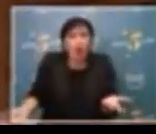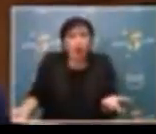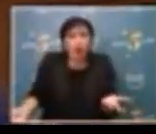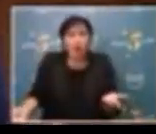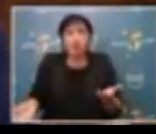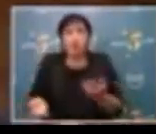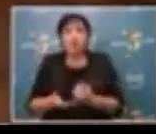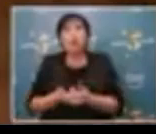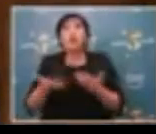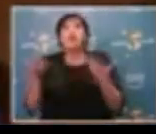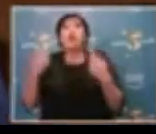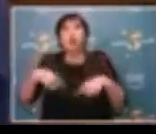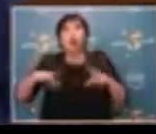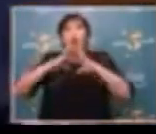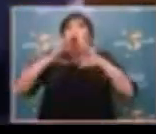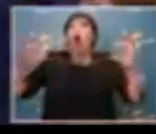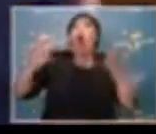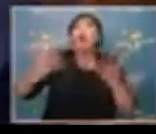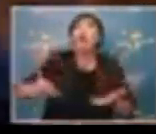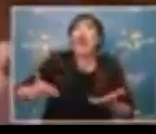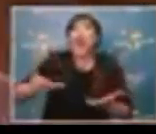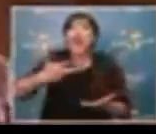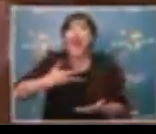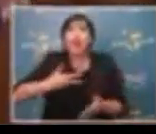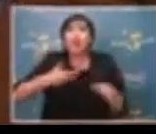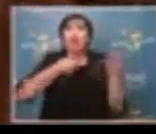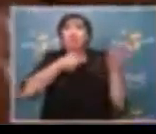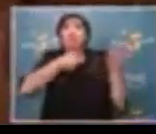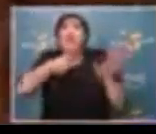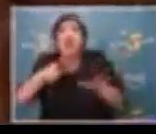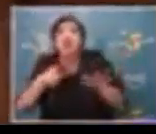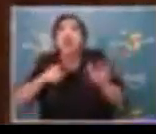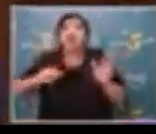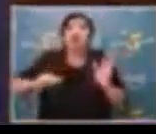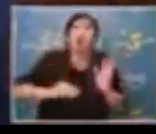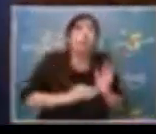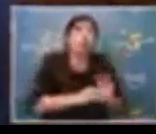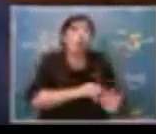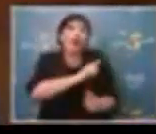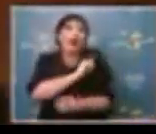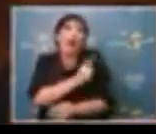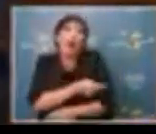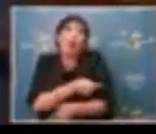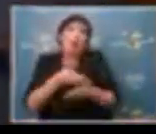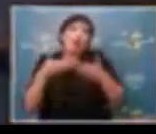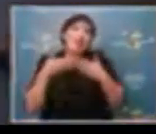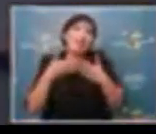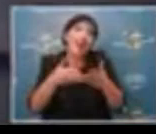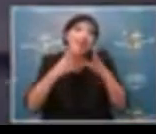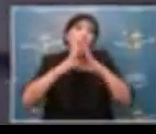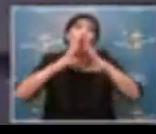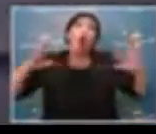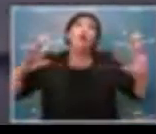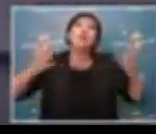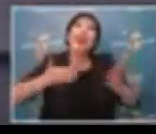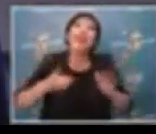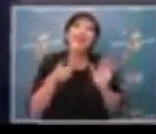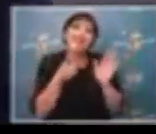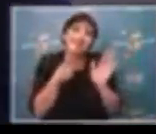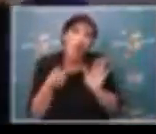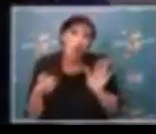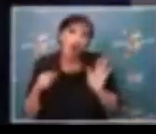E noi con i container, noi facciamo, abbiamo 600 milioni di chilometri fanno le navi container. 600